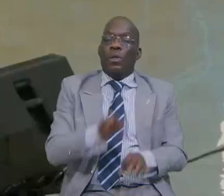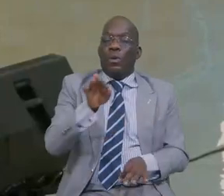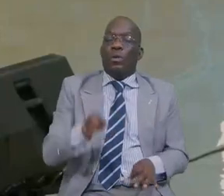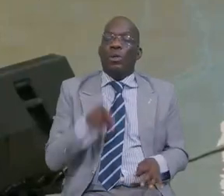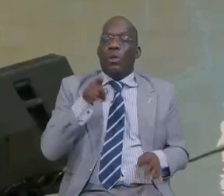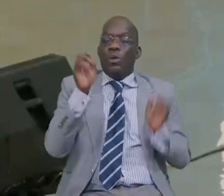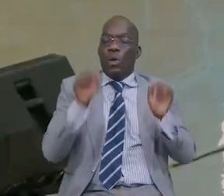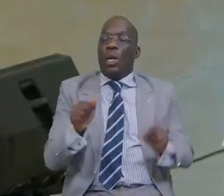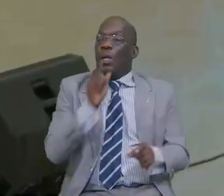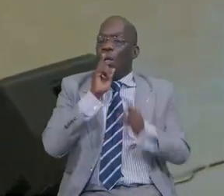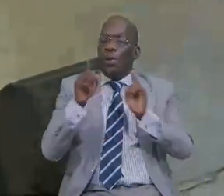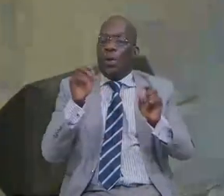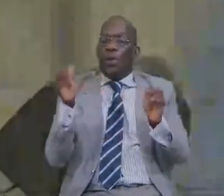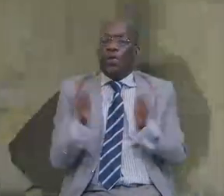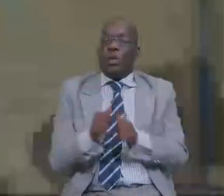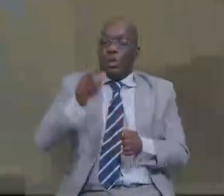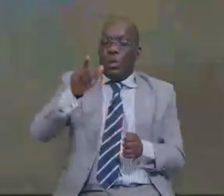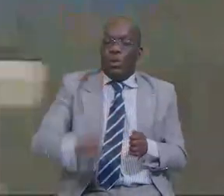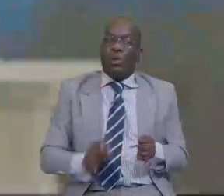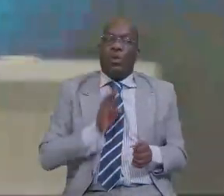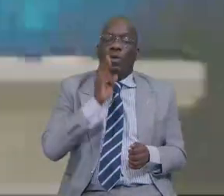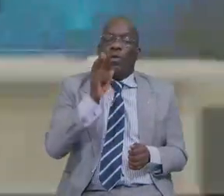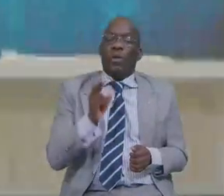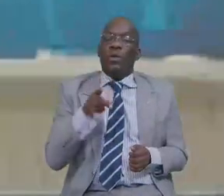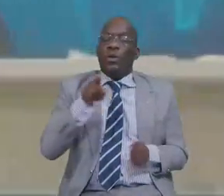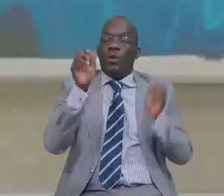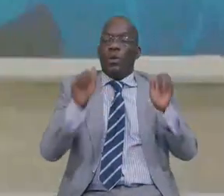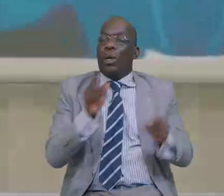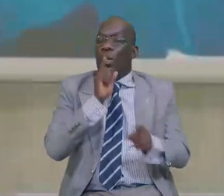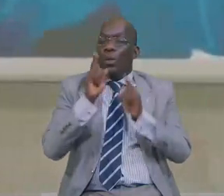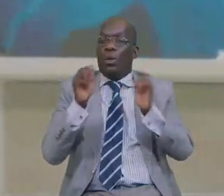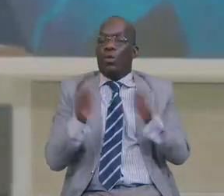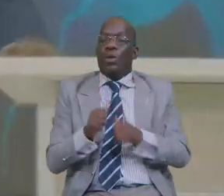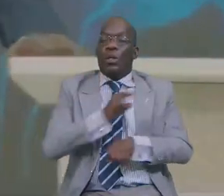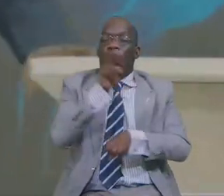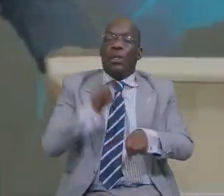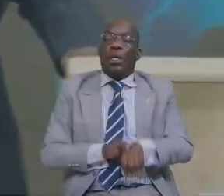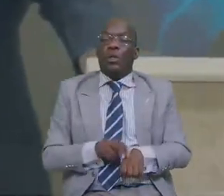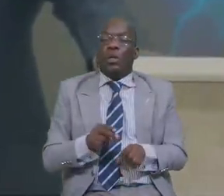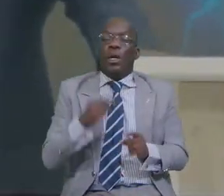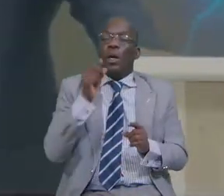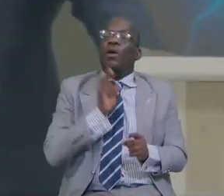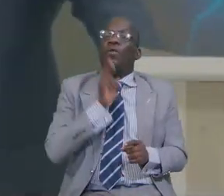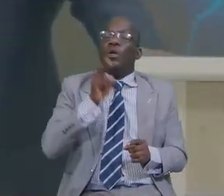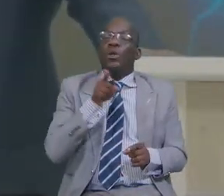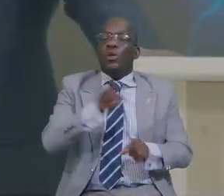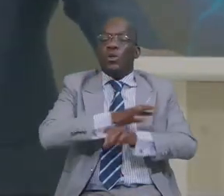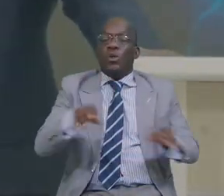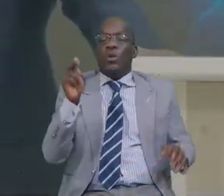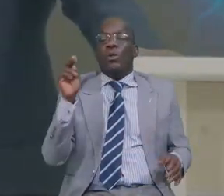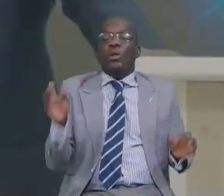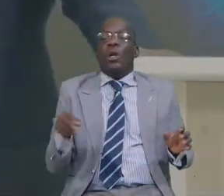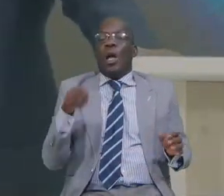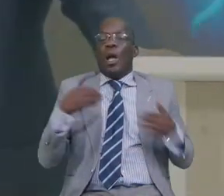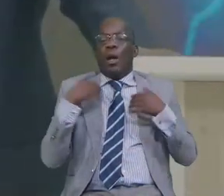peux parler avec une voix basse. Tu peux parler avec ta voix naturelle. Tu ne dois pas prendre la